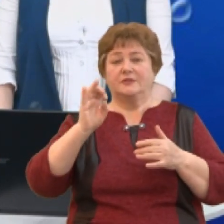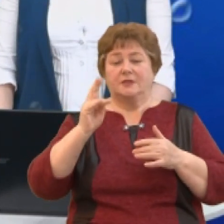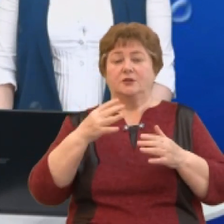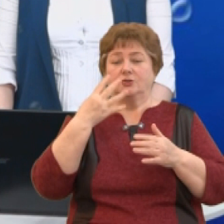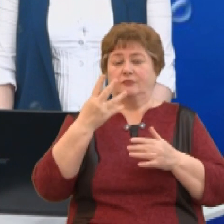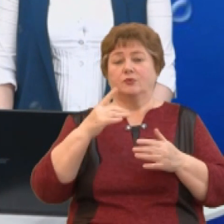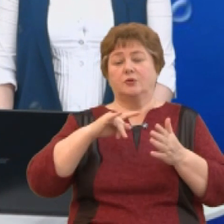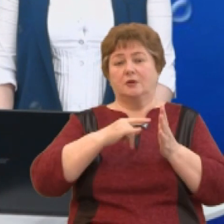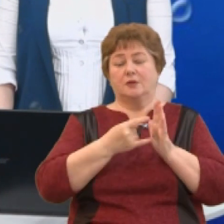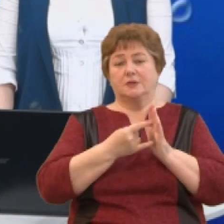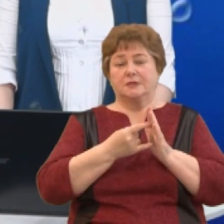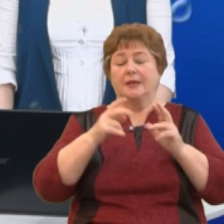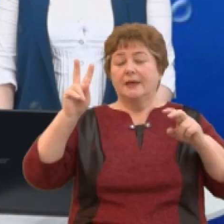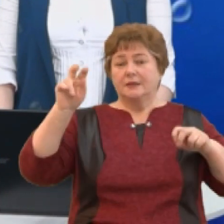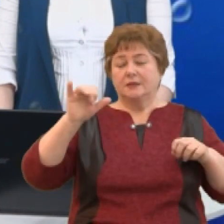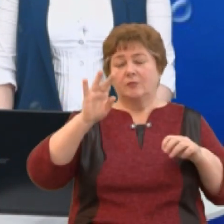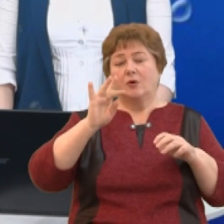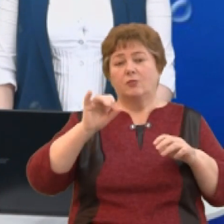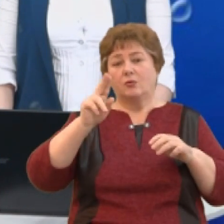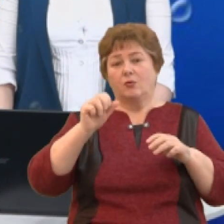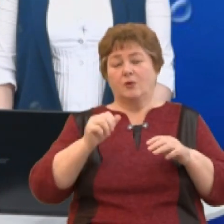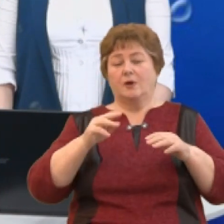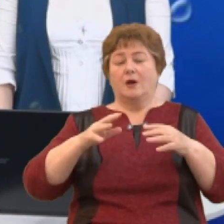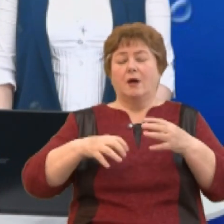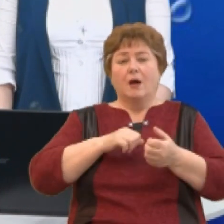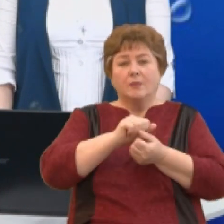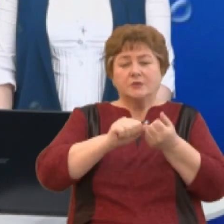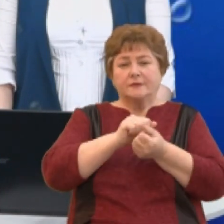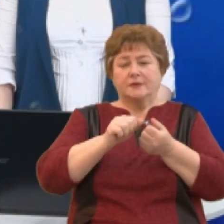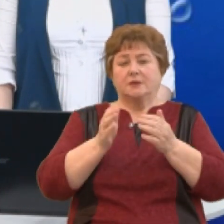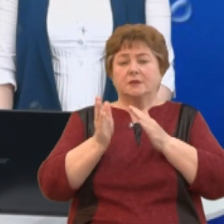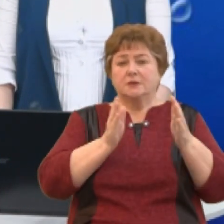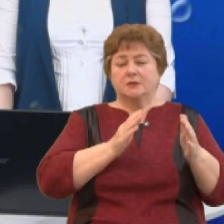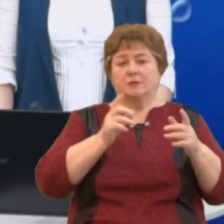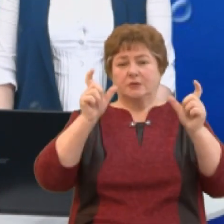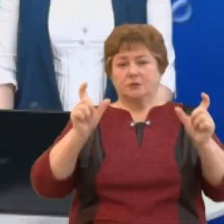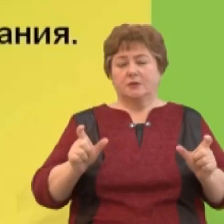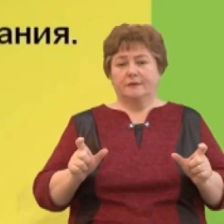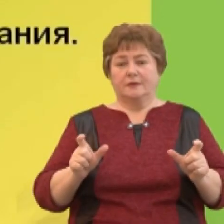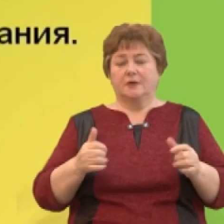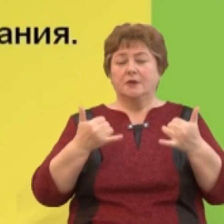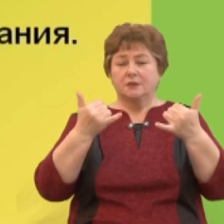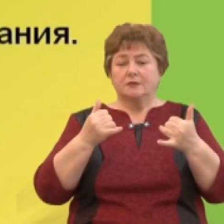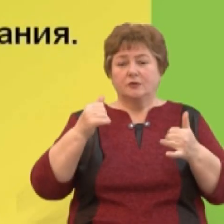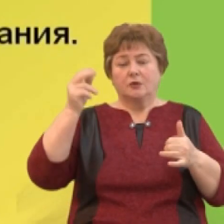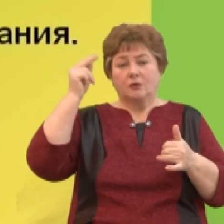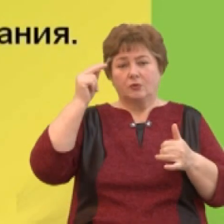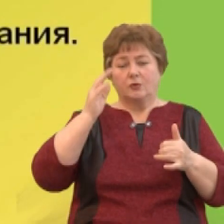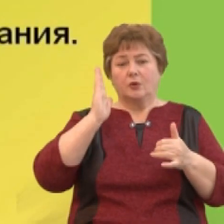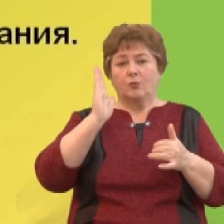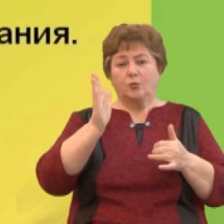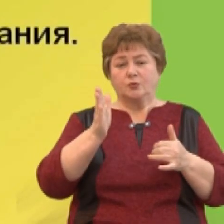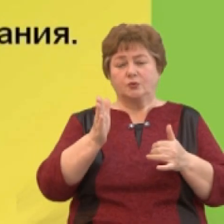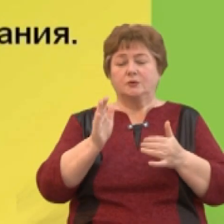классе. Тема нашего урока – пищеварительная система человека. Сегодня на уроке мы с